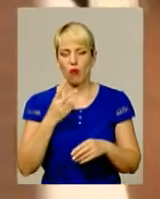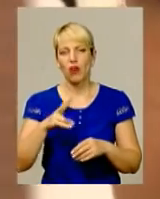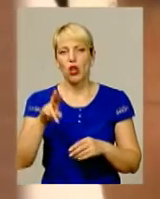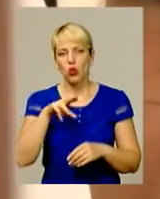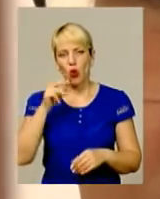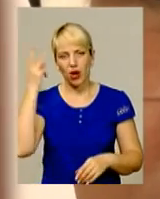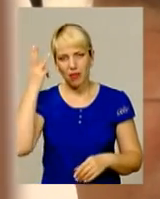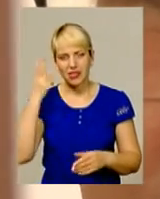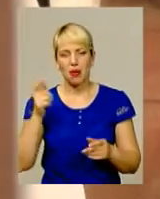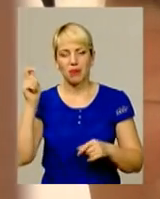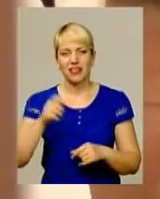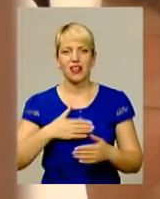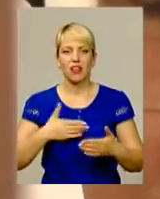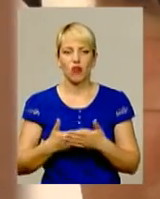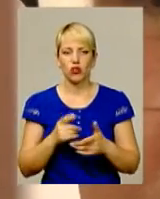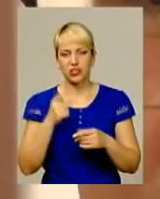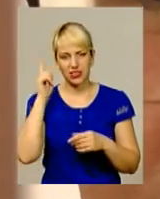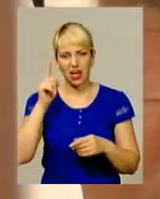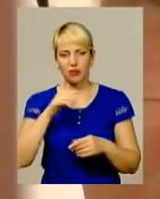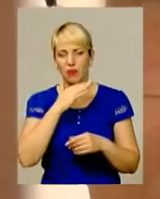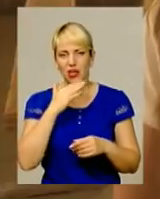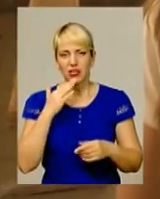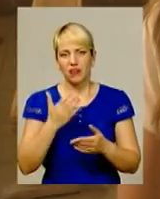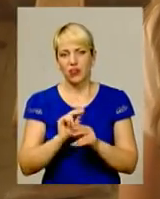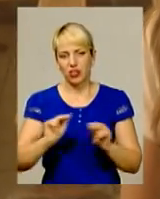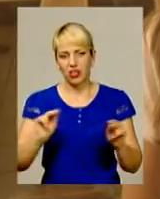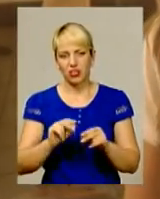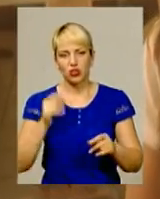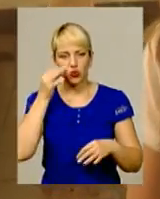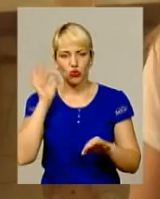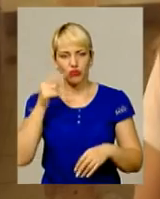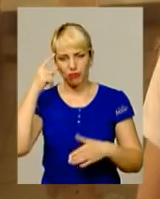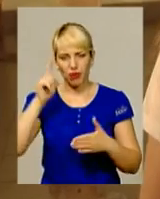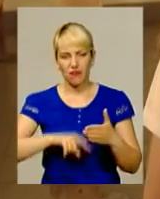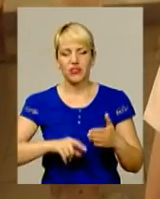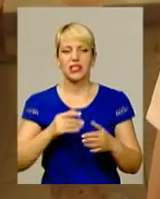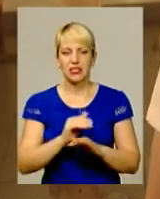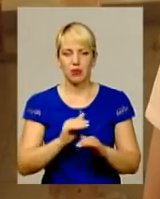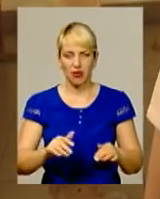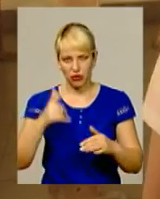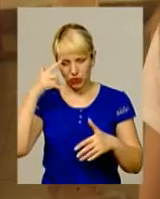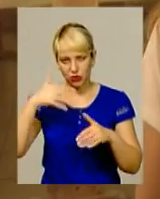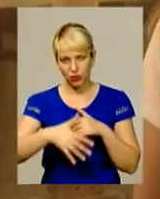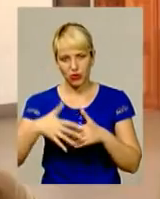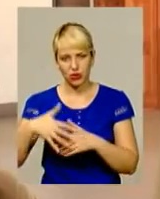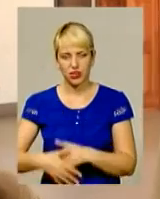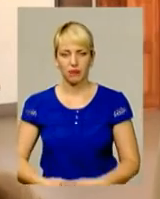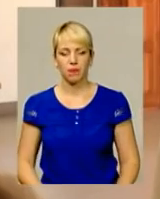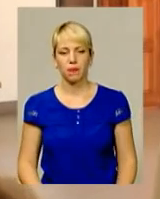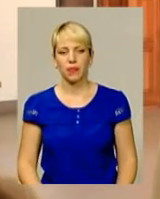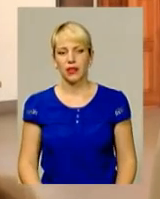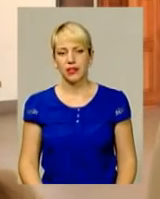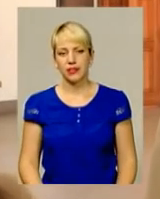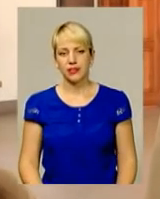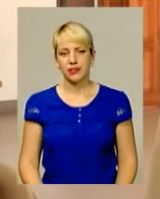Хмельницького приїхали як волонтери, кажуть, мають чималий викладацький досвід, тож впевнені, з малечею порозуміються. Я